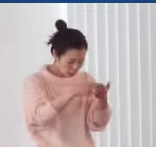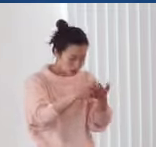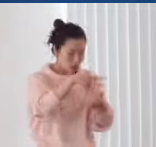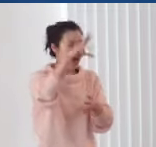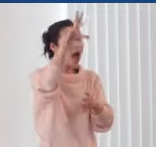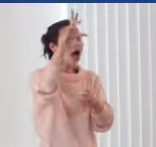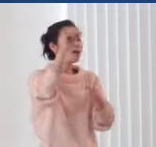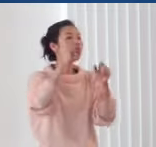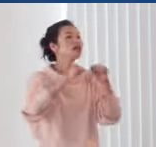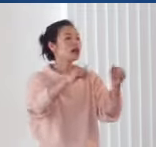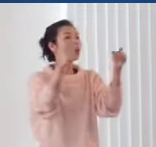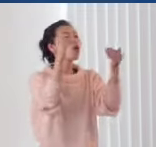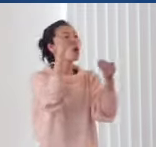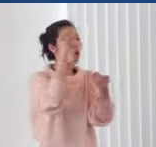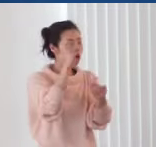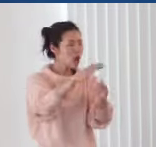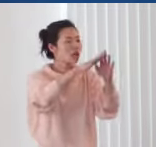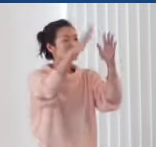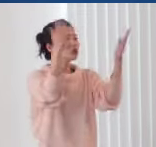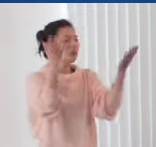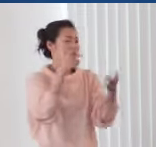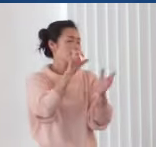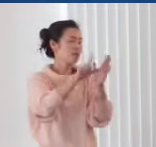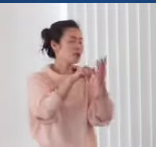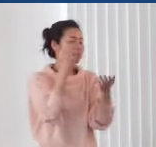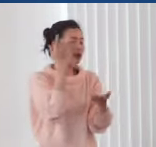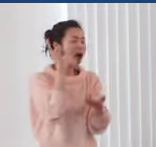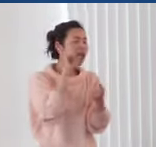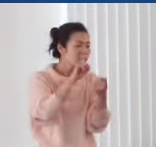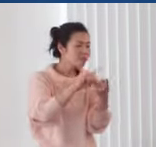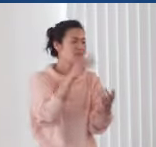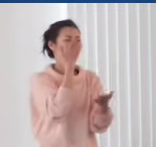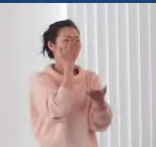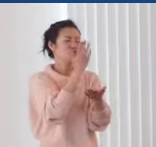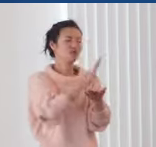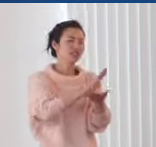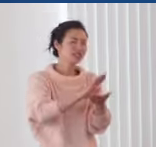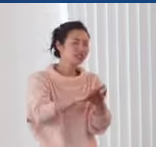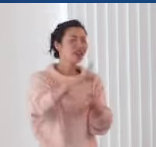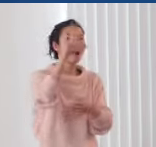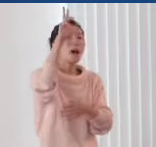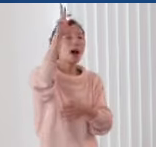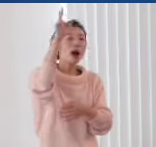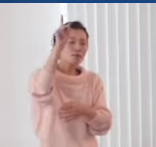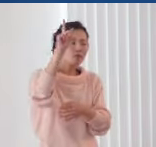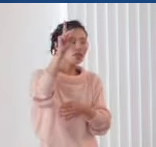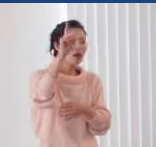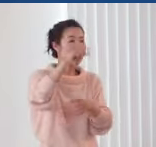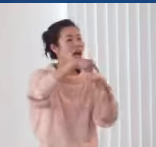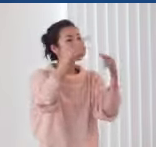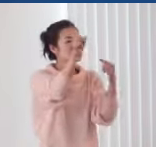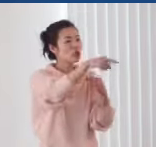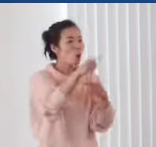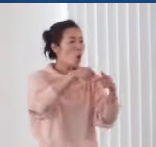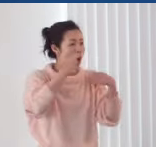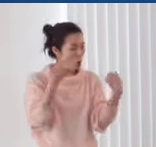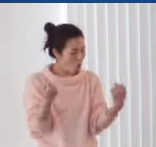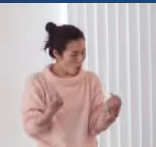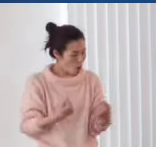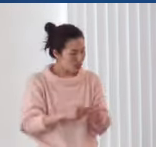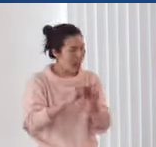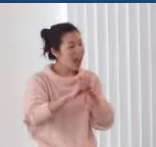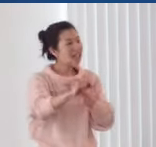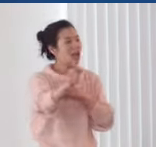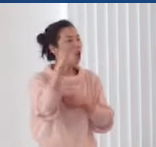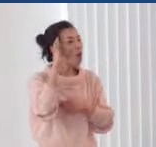さることはすべて時にかなって美しい。神はまた人の心に永遠への思い